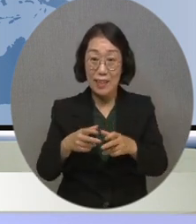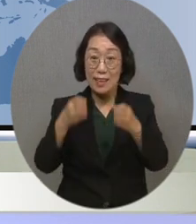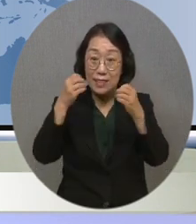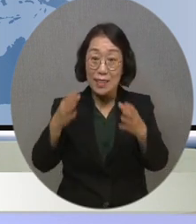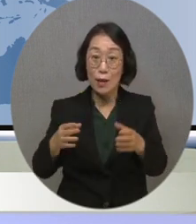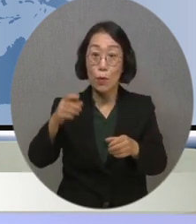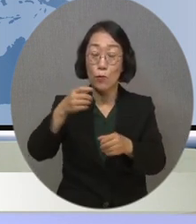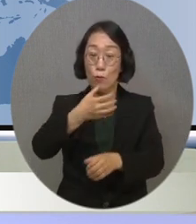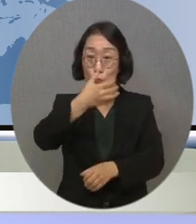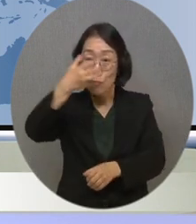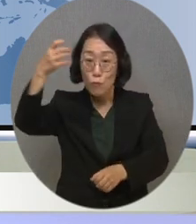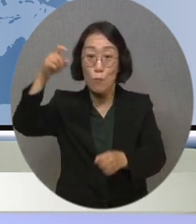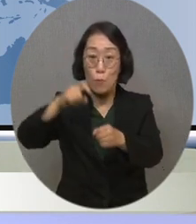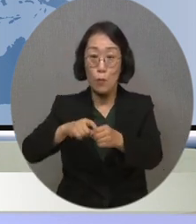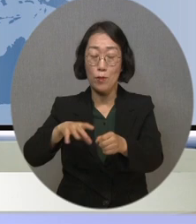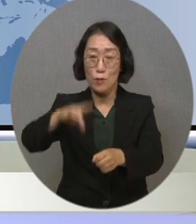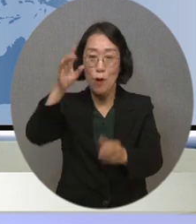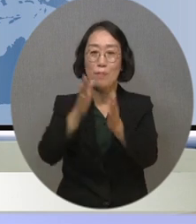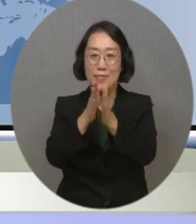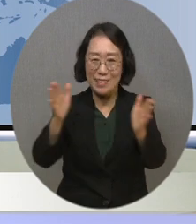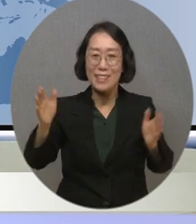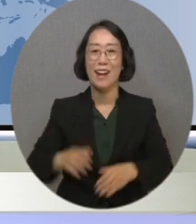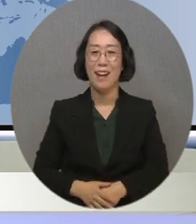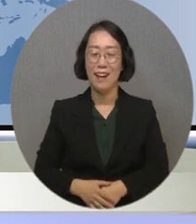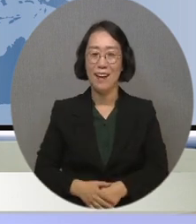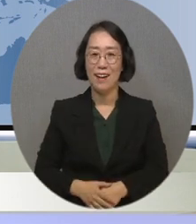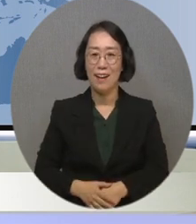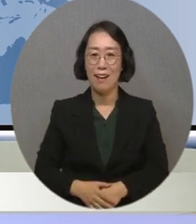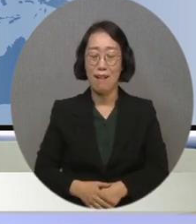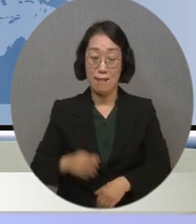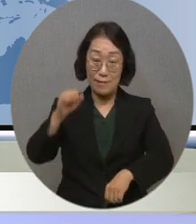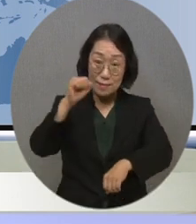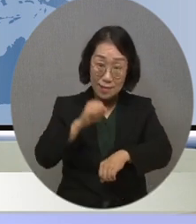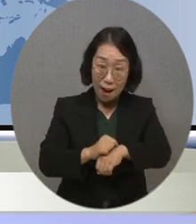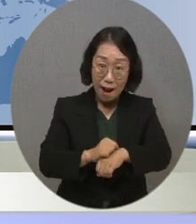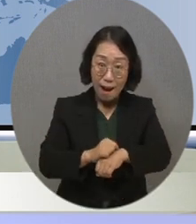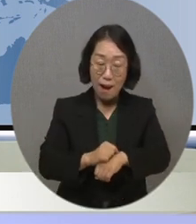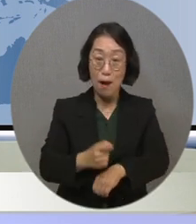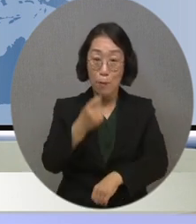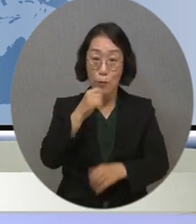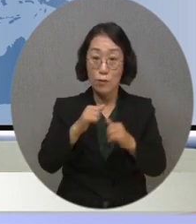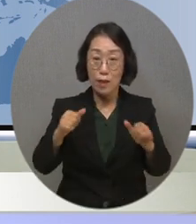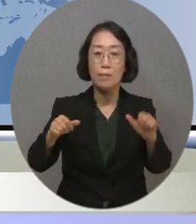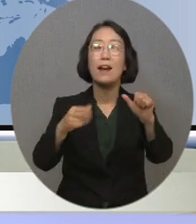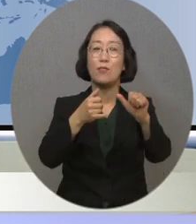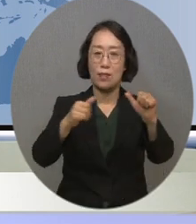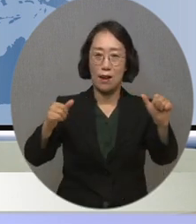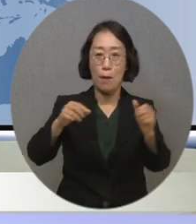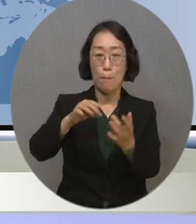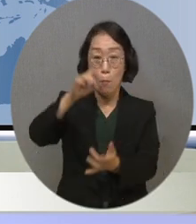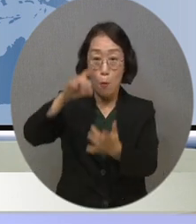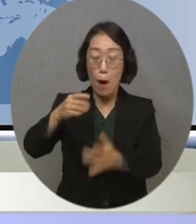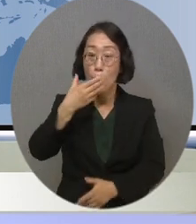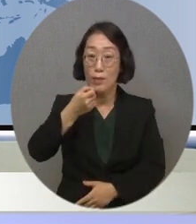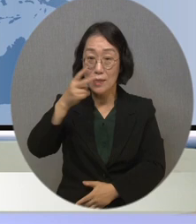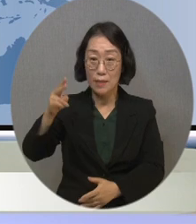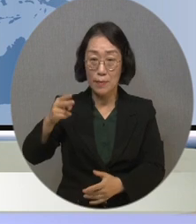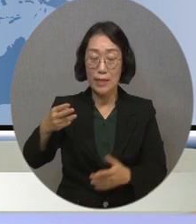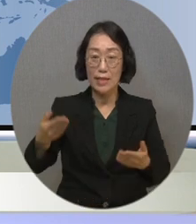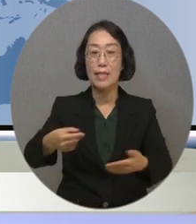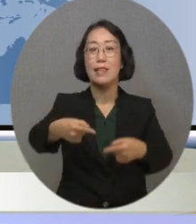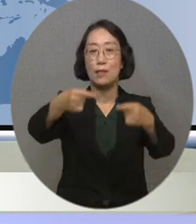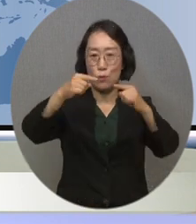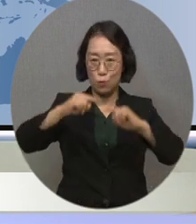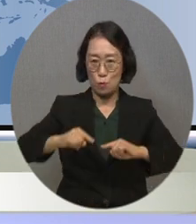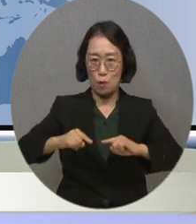도전은 이제의 시작입니다 특히 우수 교육생으로 선발된 다섯 명의 교육생은 복지 tv 취업해 자신의